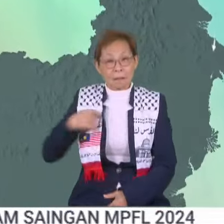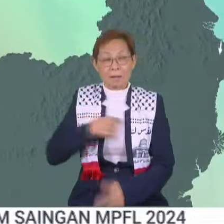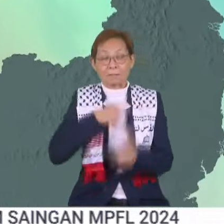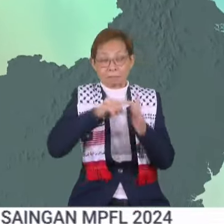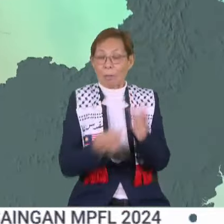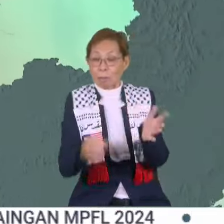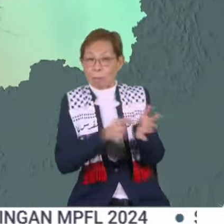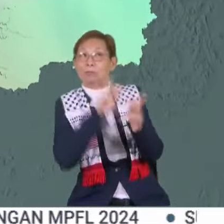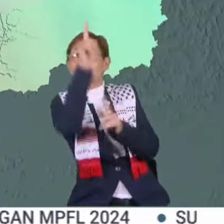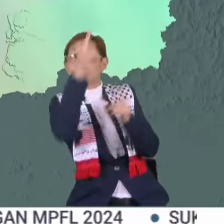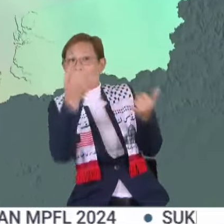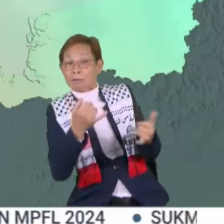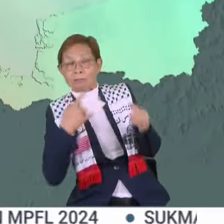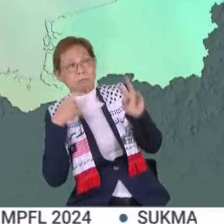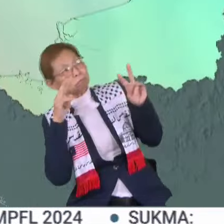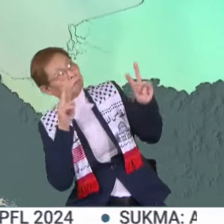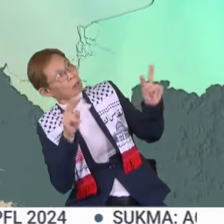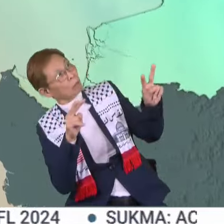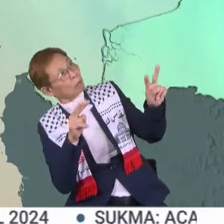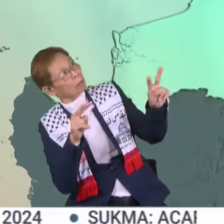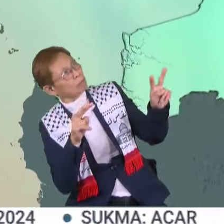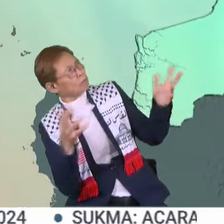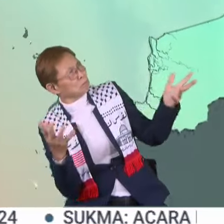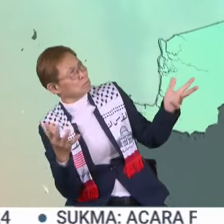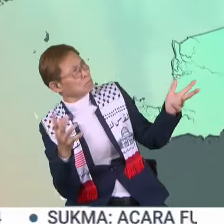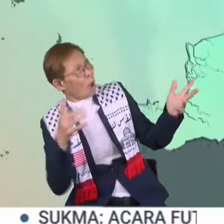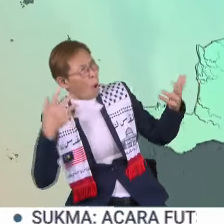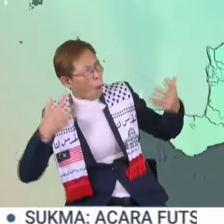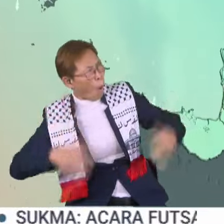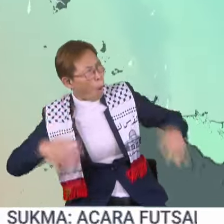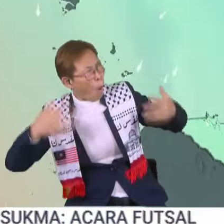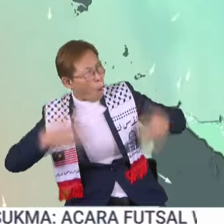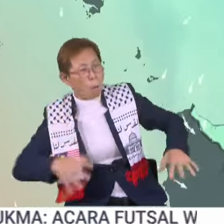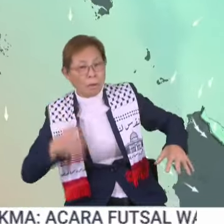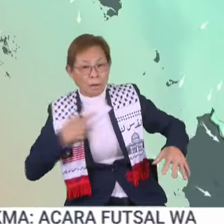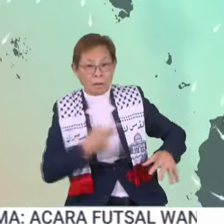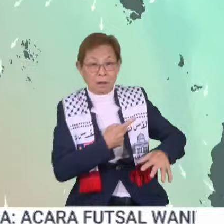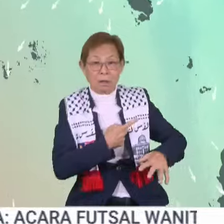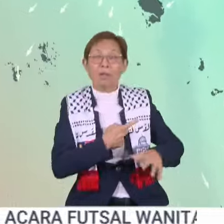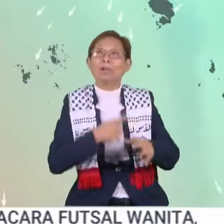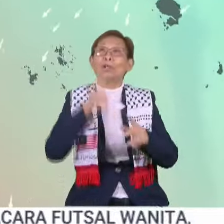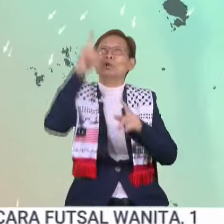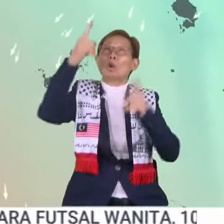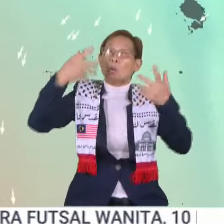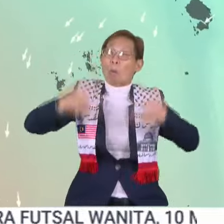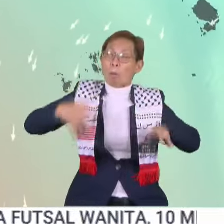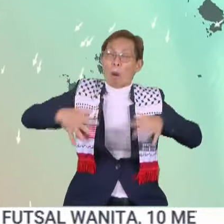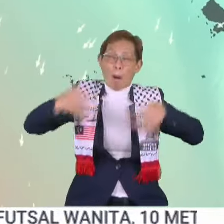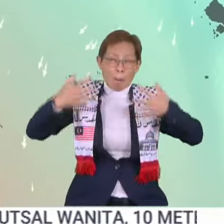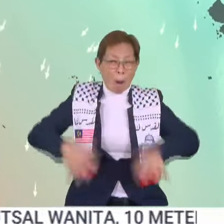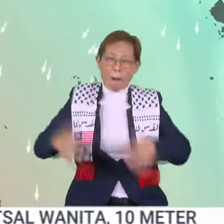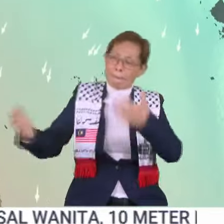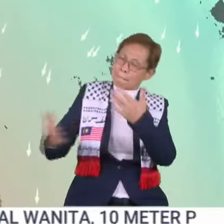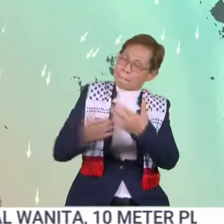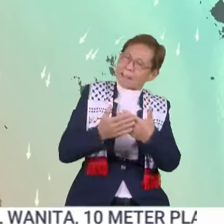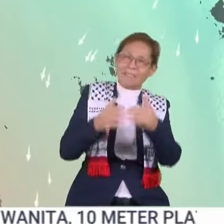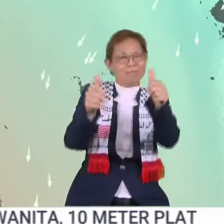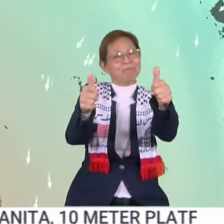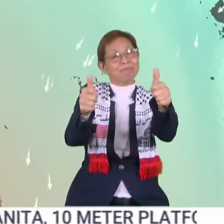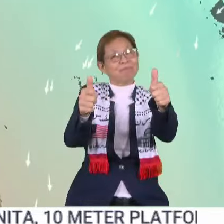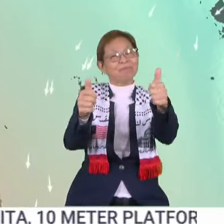laporan cuaca pada hari ini dengan melihat kepada status cuaca panas. Di sini dapat lihat keadaan cuaca status panas telah pun kembali pulih